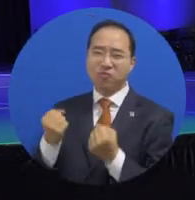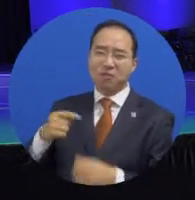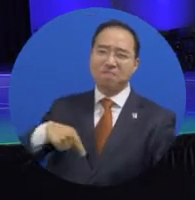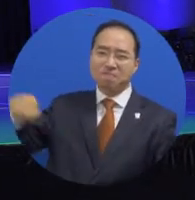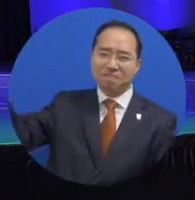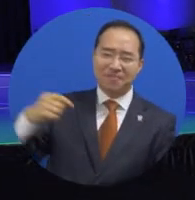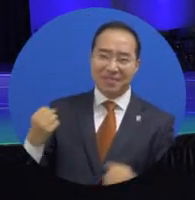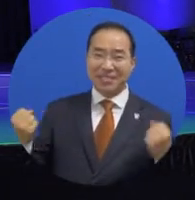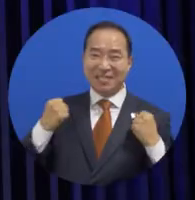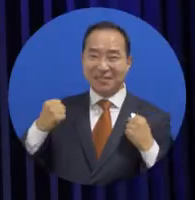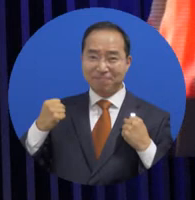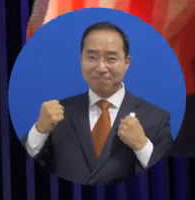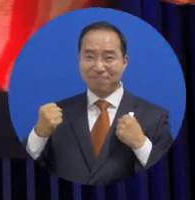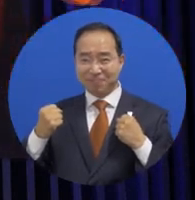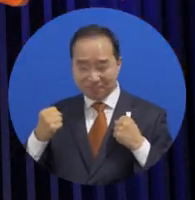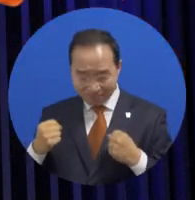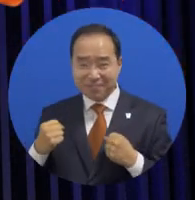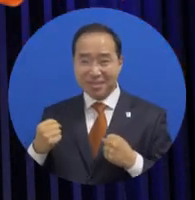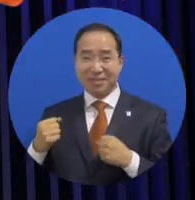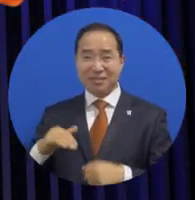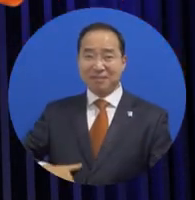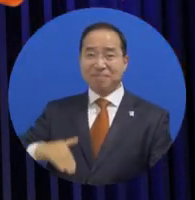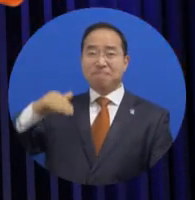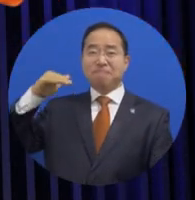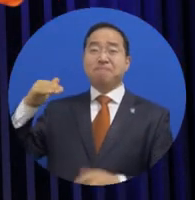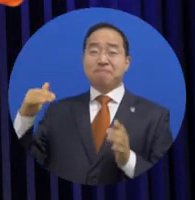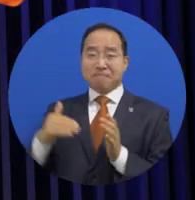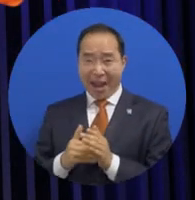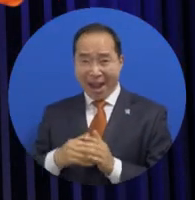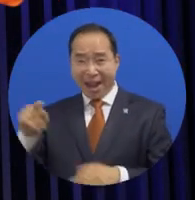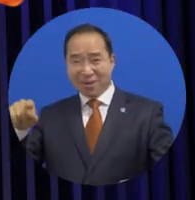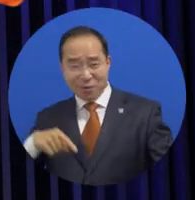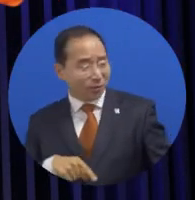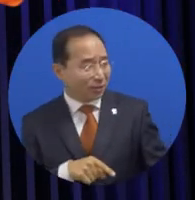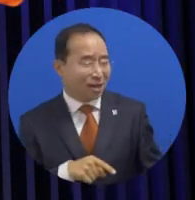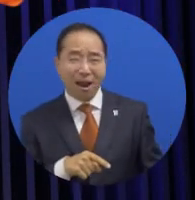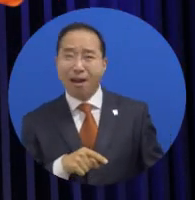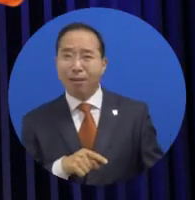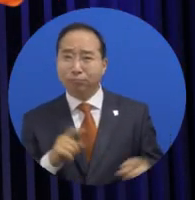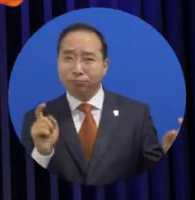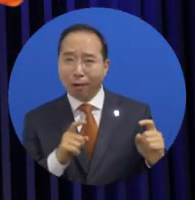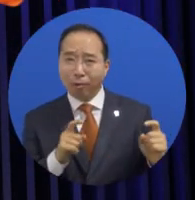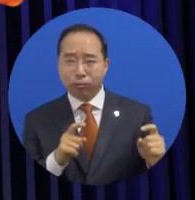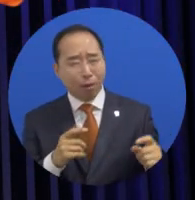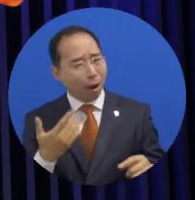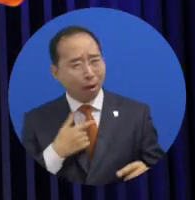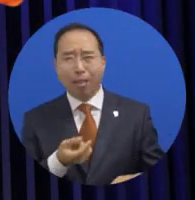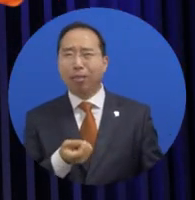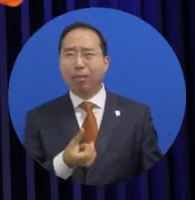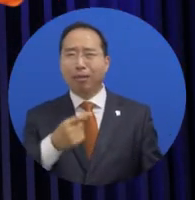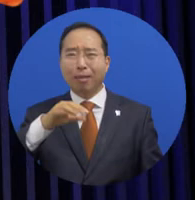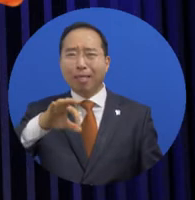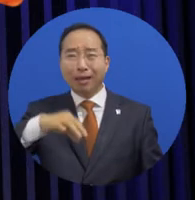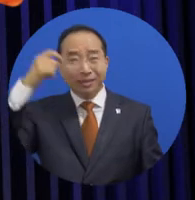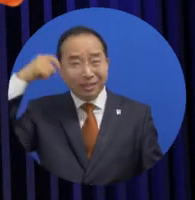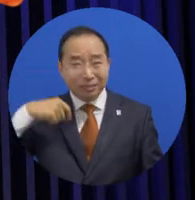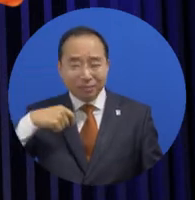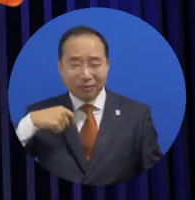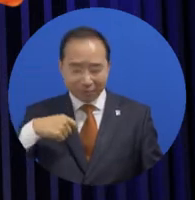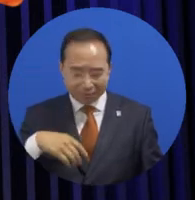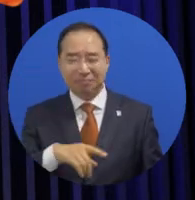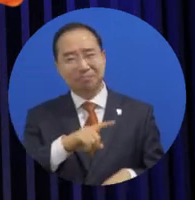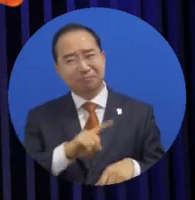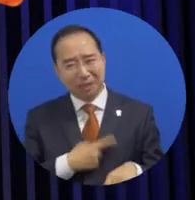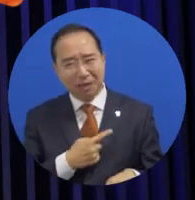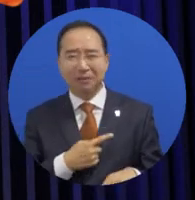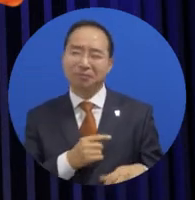운동을 하고 와서 다시 만나면 사람이 예뻐 보여요. 아까 왜 싸웠지? 라는 생각이 들기 마련이거든요. 그래서